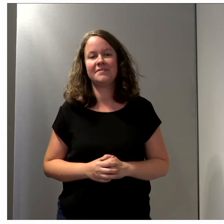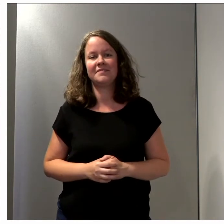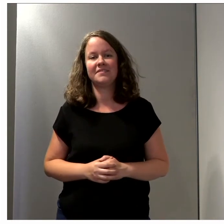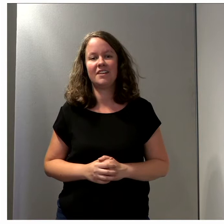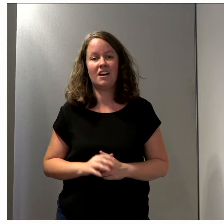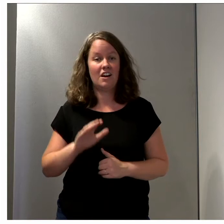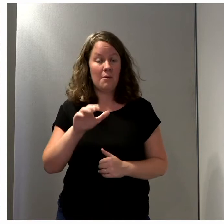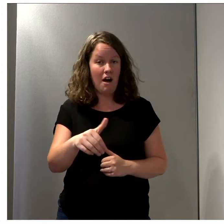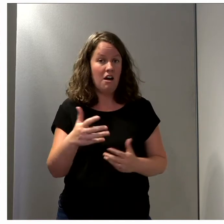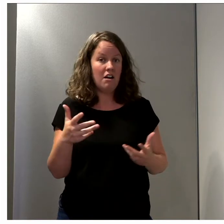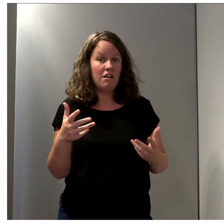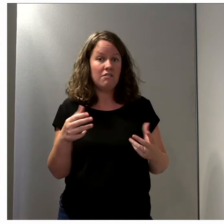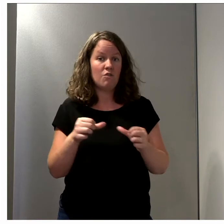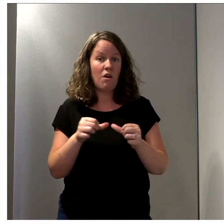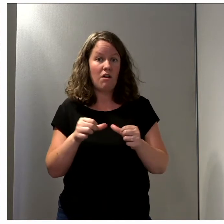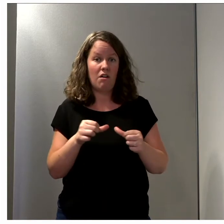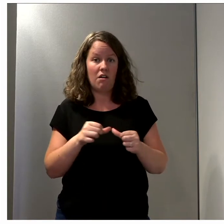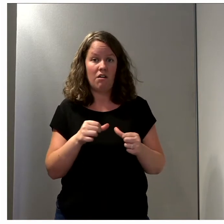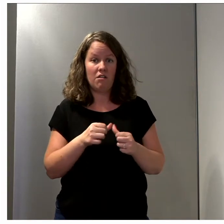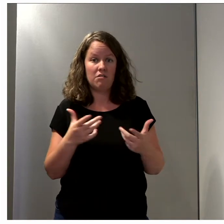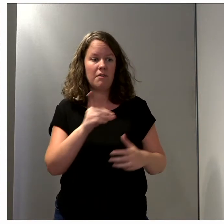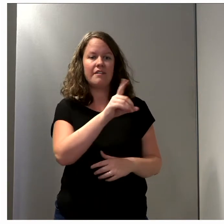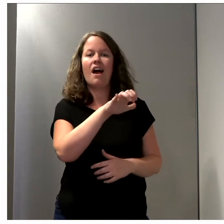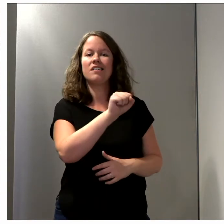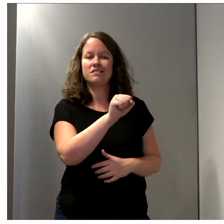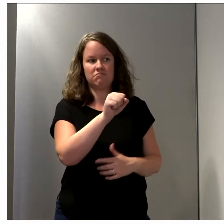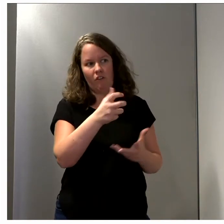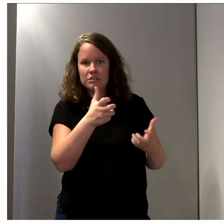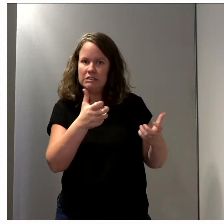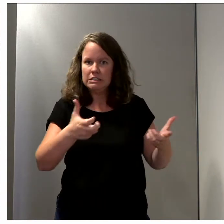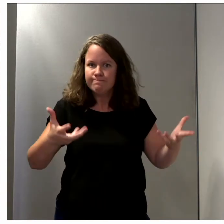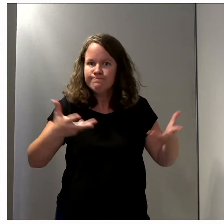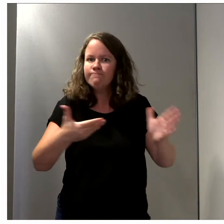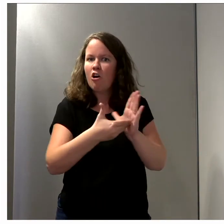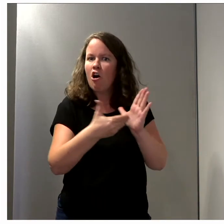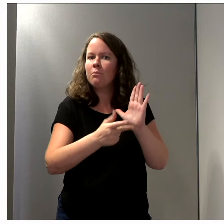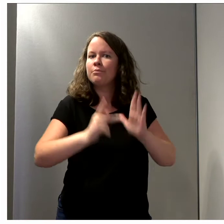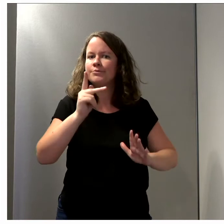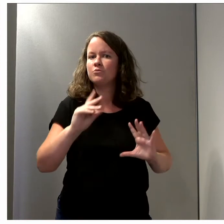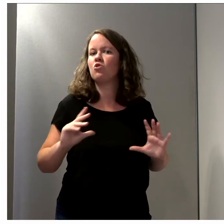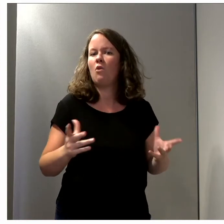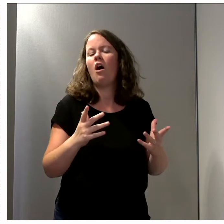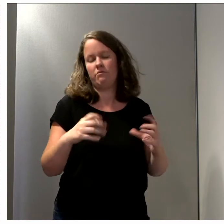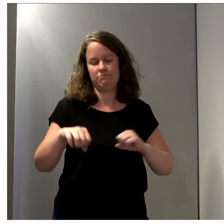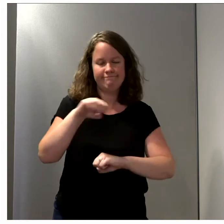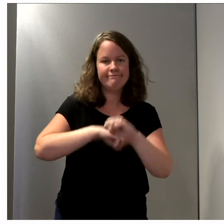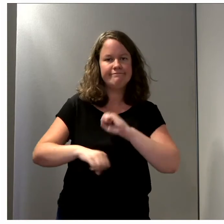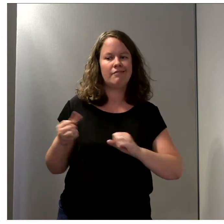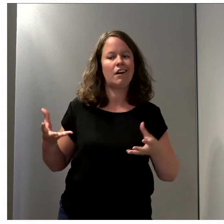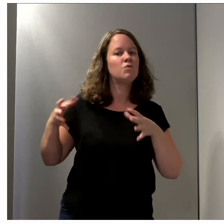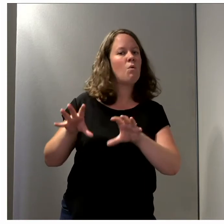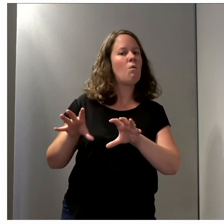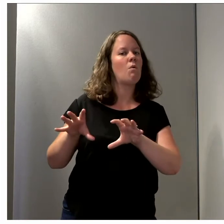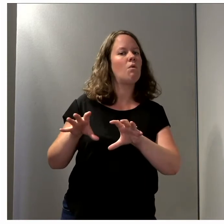Et après, on a, pour développer le DAIS, tout ça, eh bien, on a fait des réunions